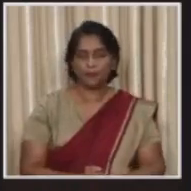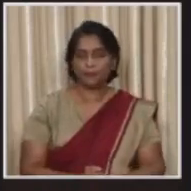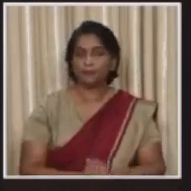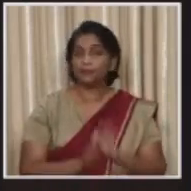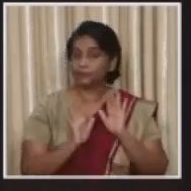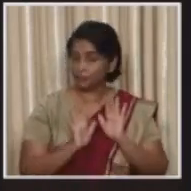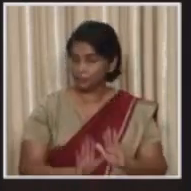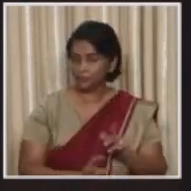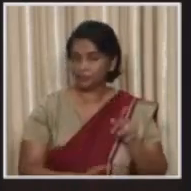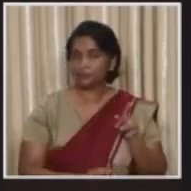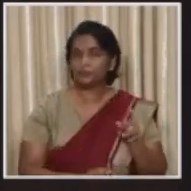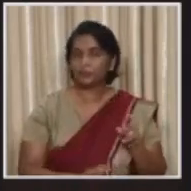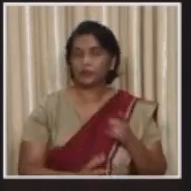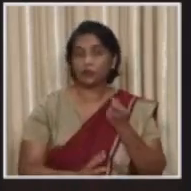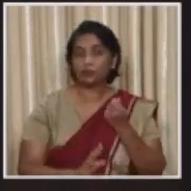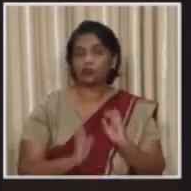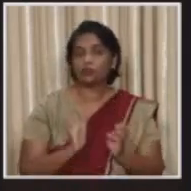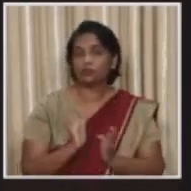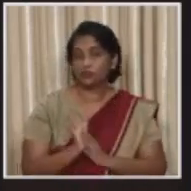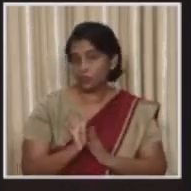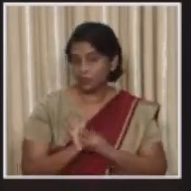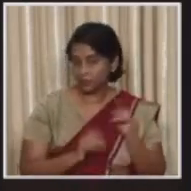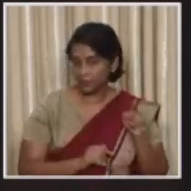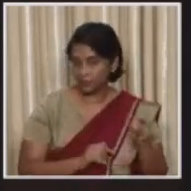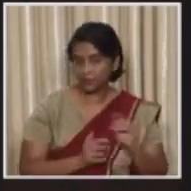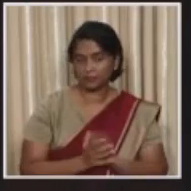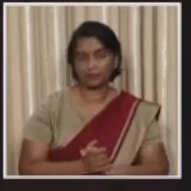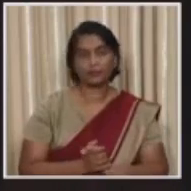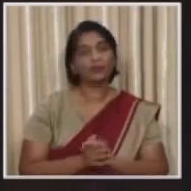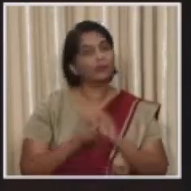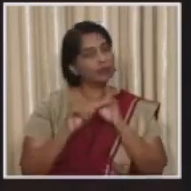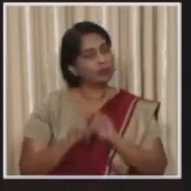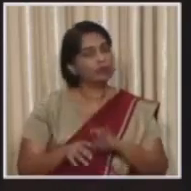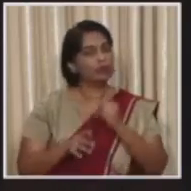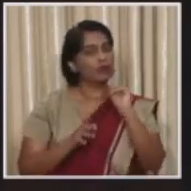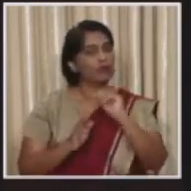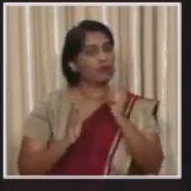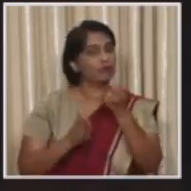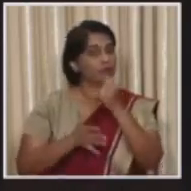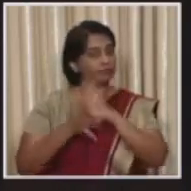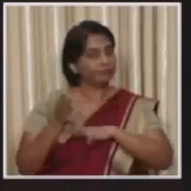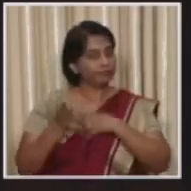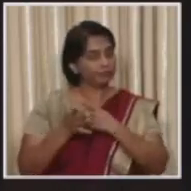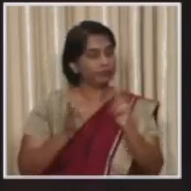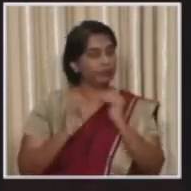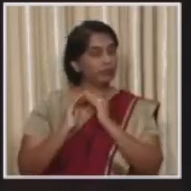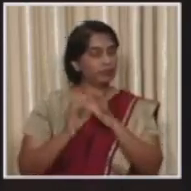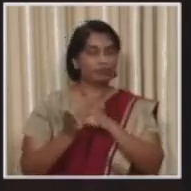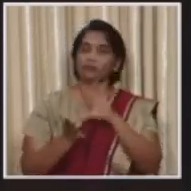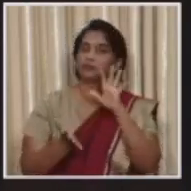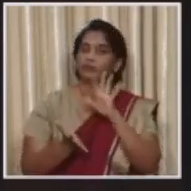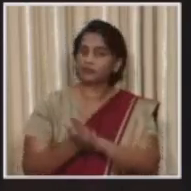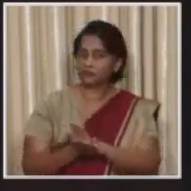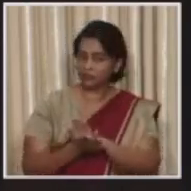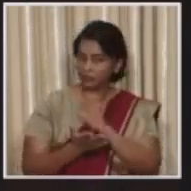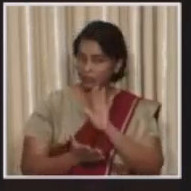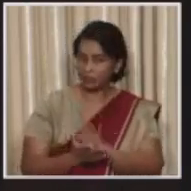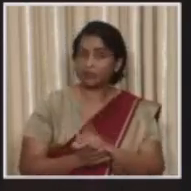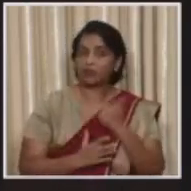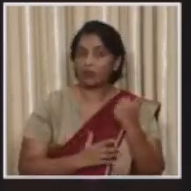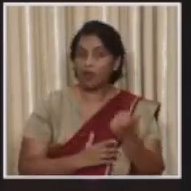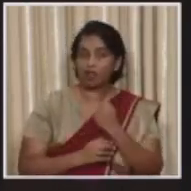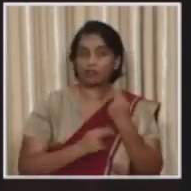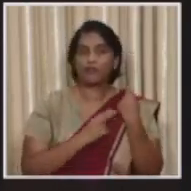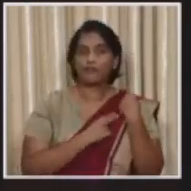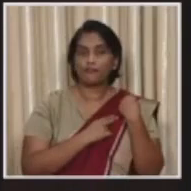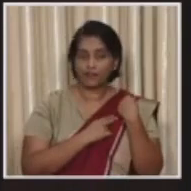එතකොට මුදල් කාරක සභාවටත් මේ අයවැය කාර්යාලය ස්ථාපිත කිරීම මගින් අලුත්